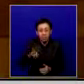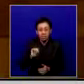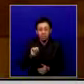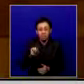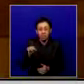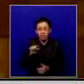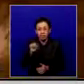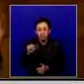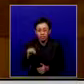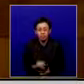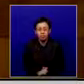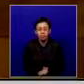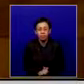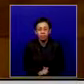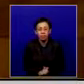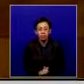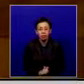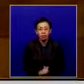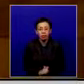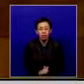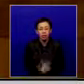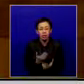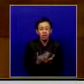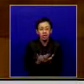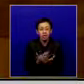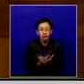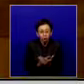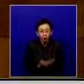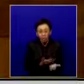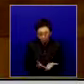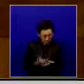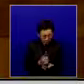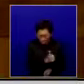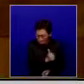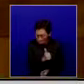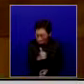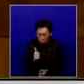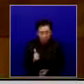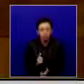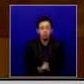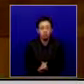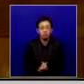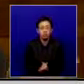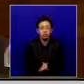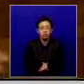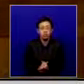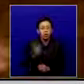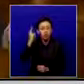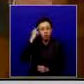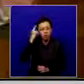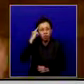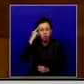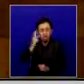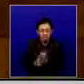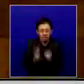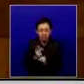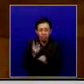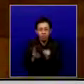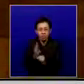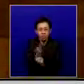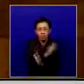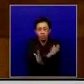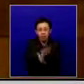41% คุณเกินดุลเชื้อเงินเกินดุลทุกอย่างคุณดีหมดแต่ว่าเขาเข้าใจว่าใน 3-4 ปีที่ผ่านมา